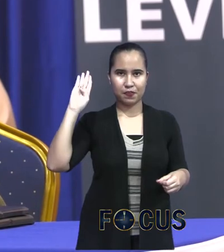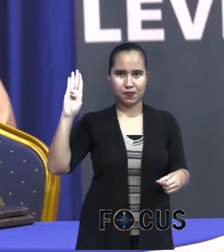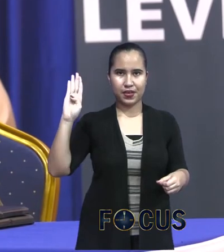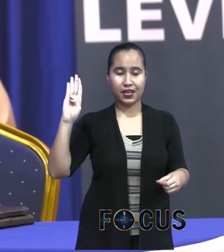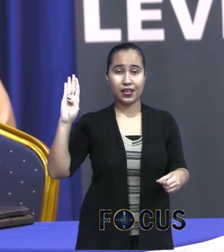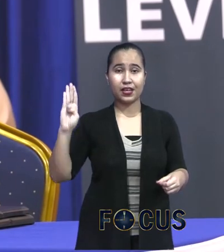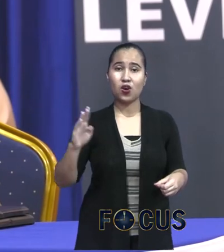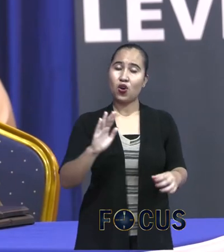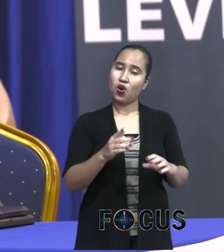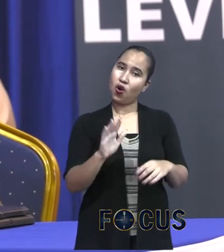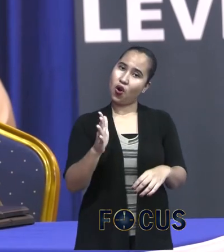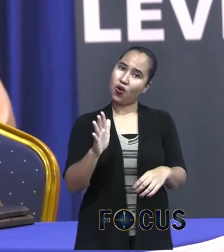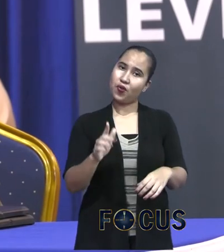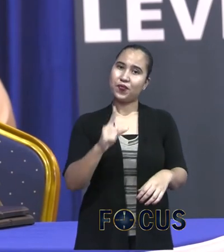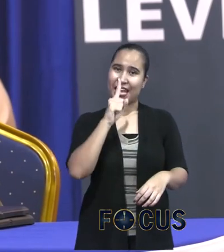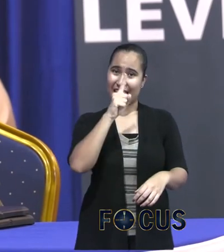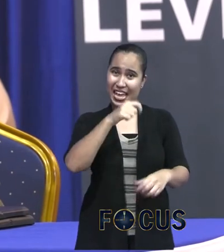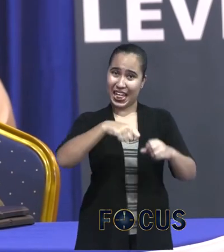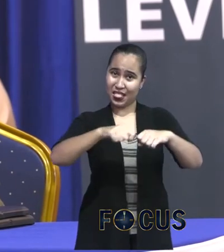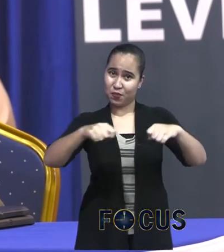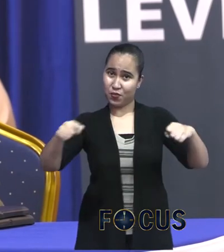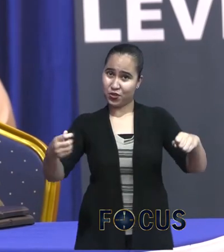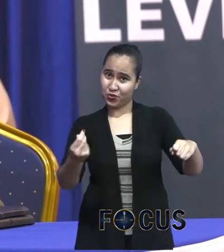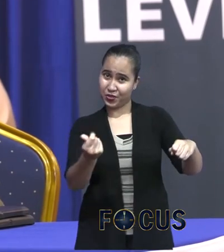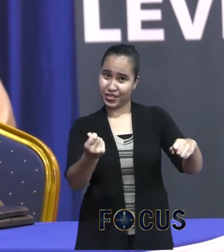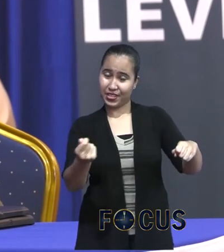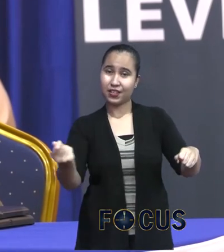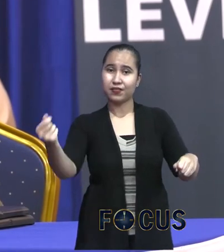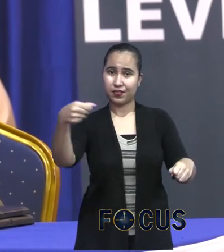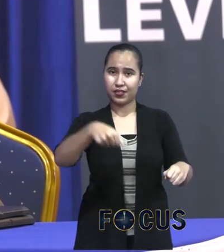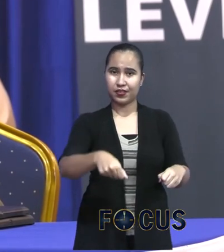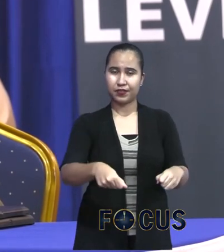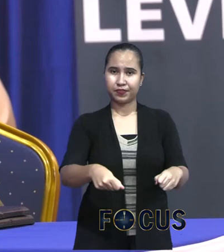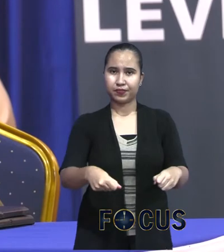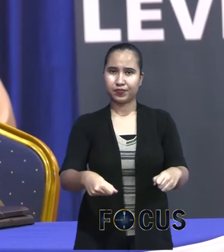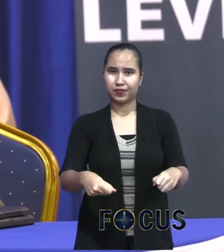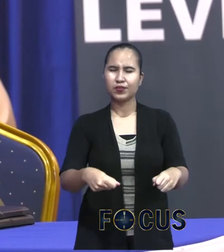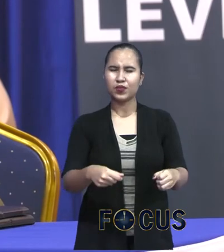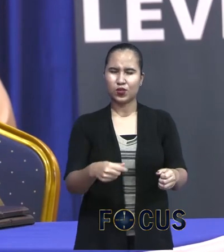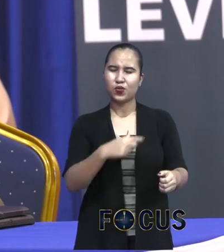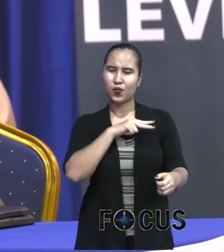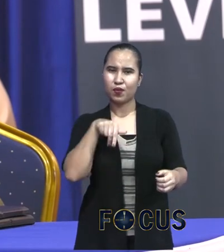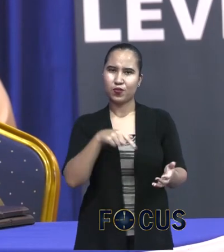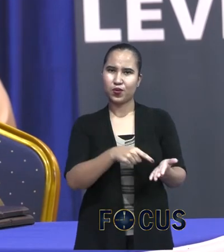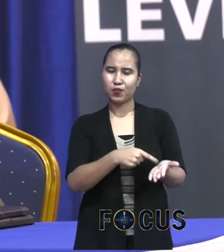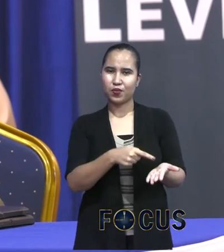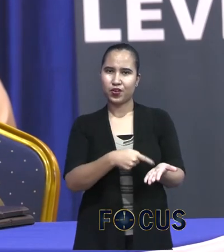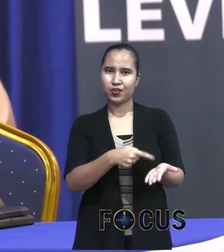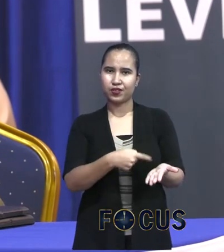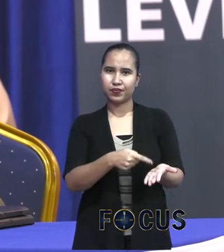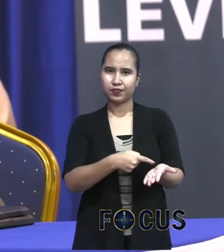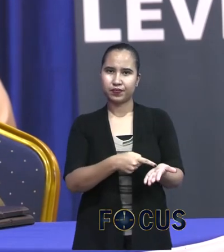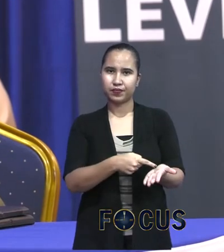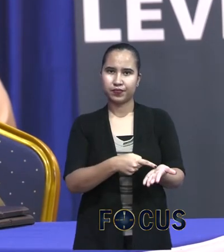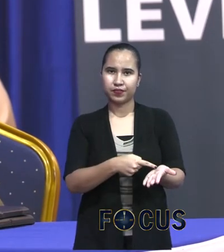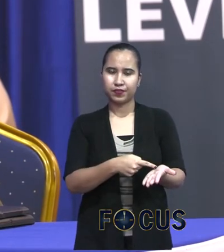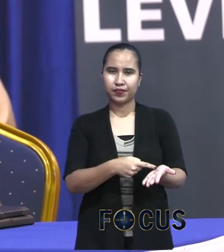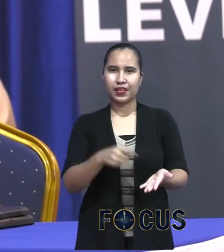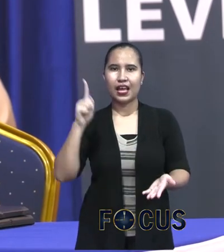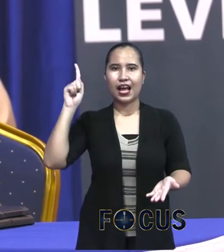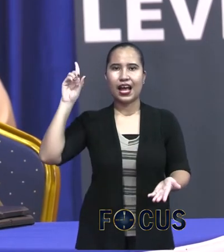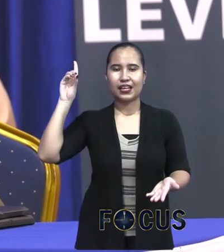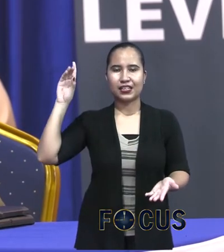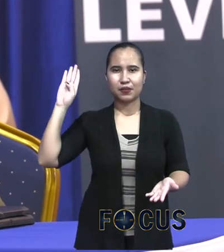vrijgegeven. Daar wij ook gebruik van kunnen maken. En vanuit de IDB